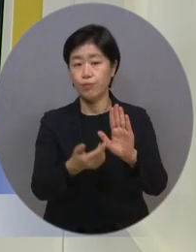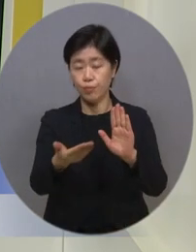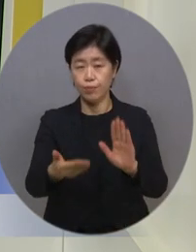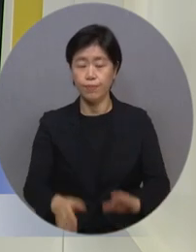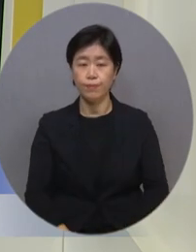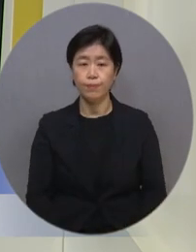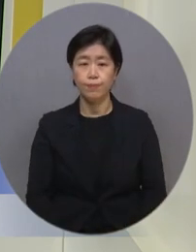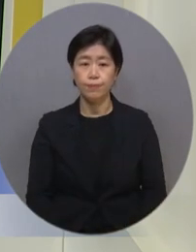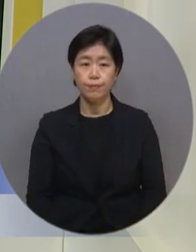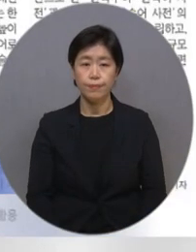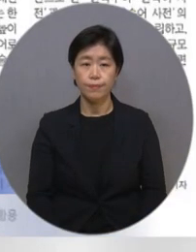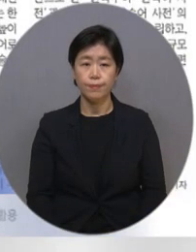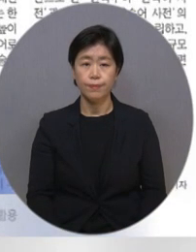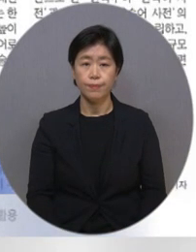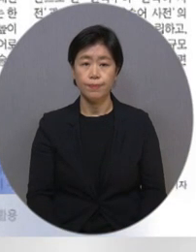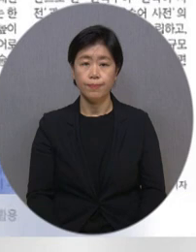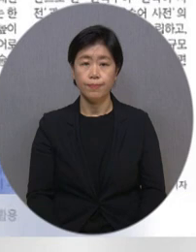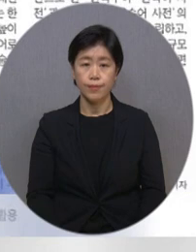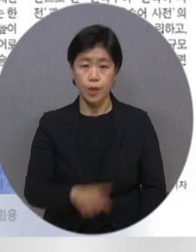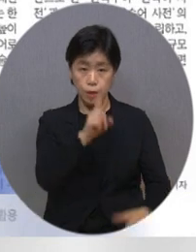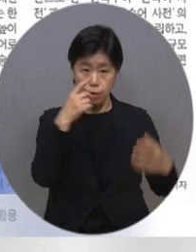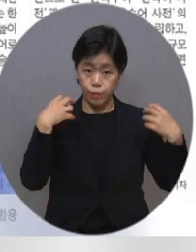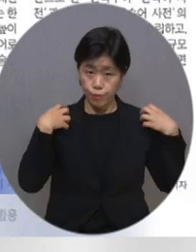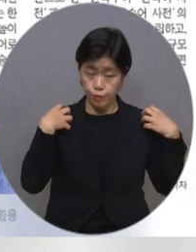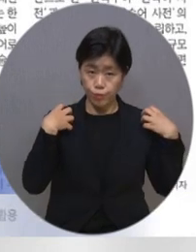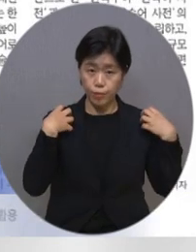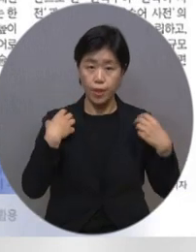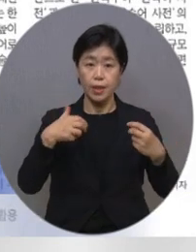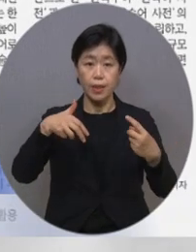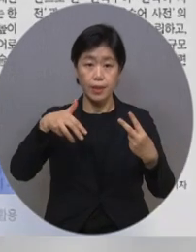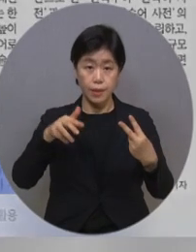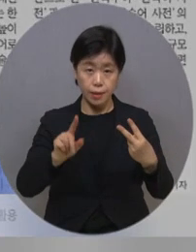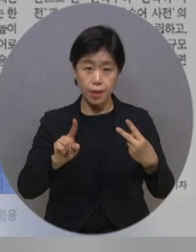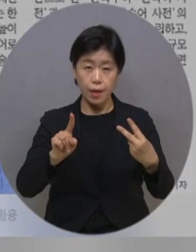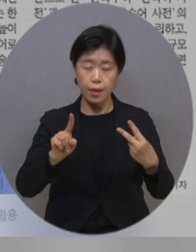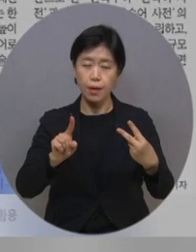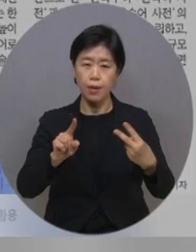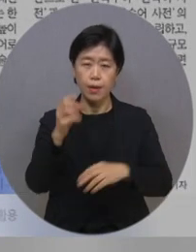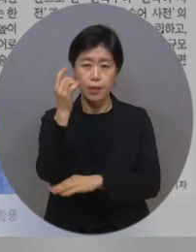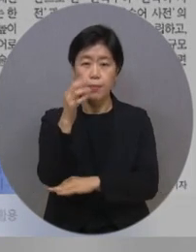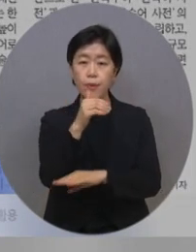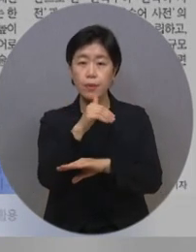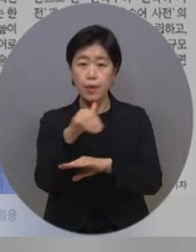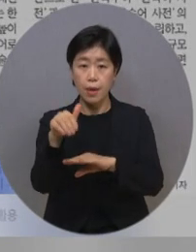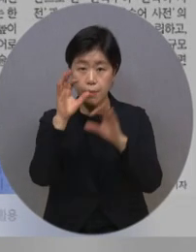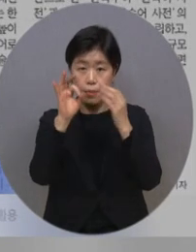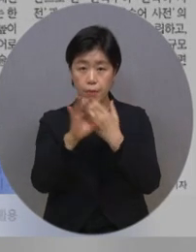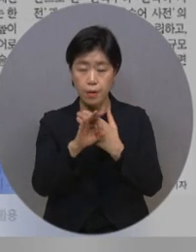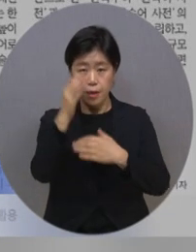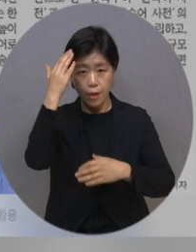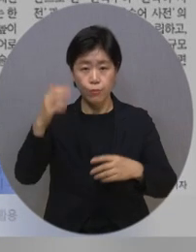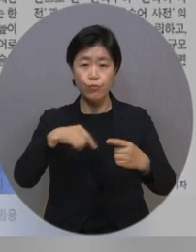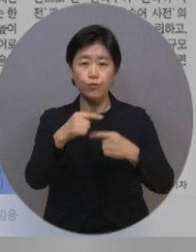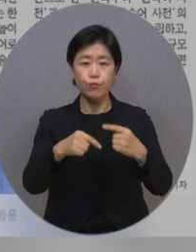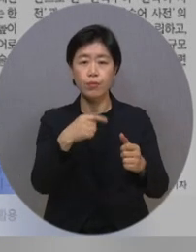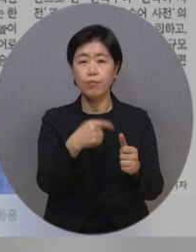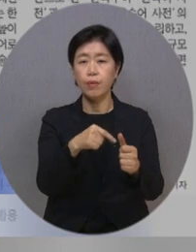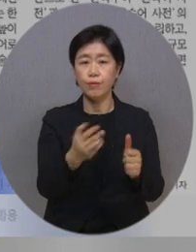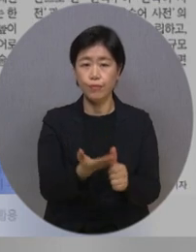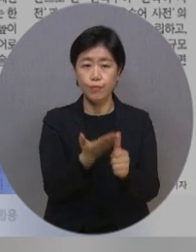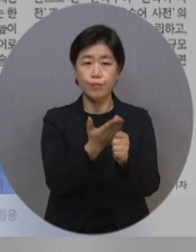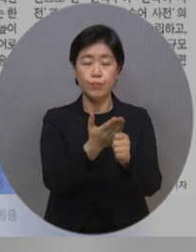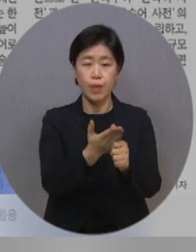마련한다고 밝혔는데요 문체부의 제2차 기본계획에서는 한국 수어교원 양성교육기관의 확대와